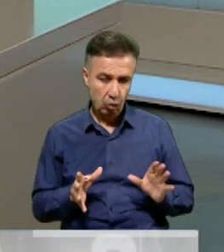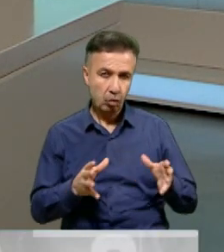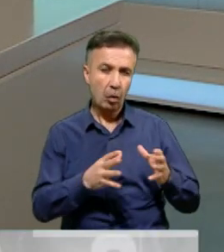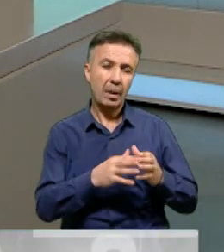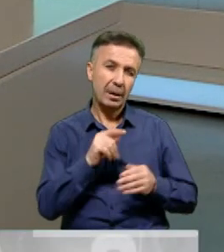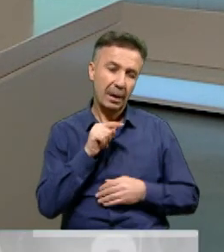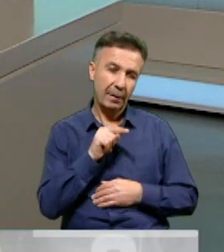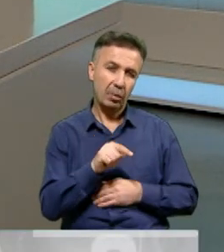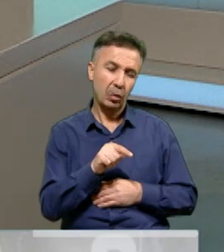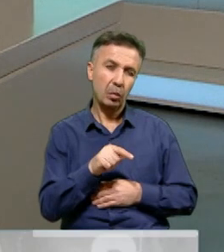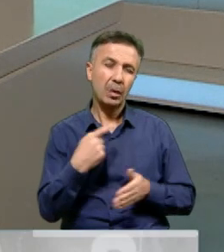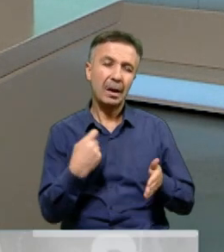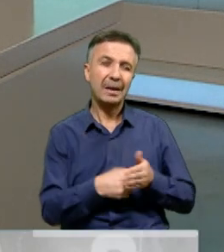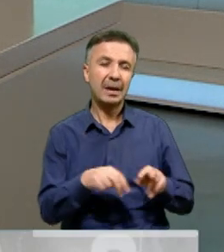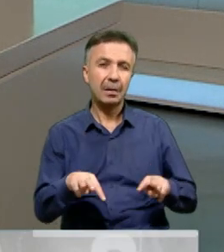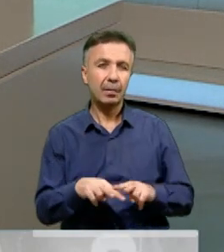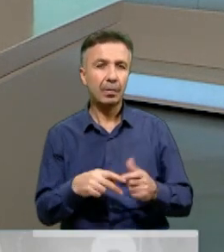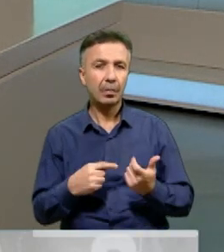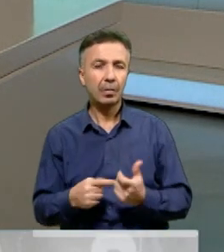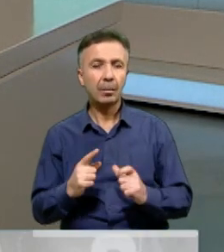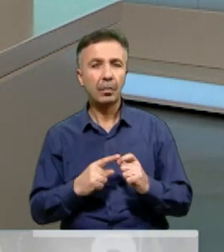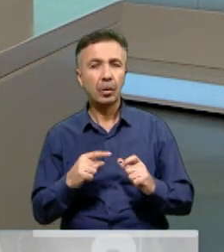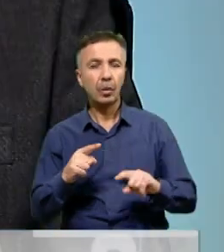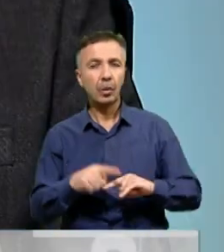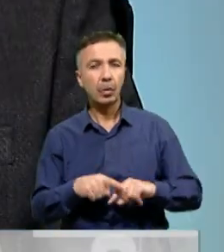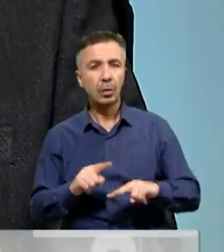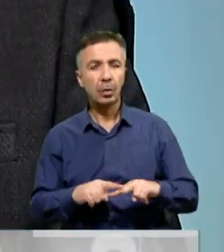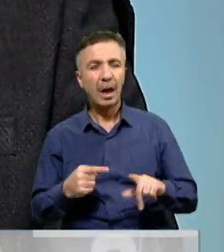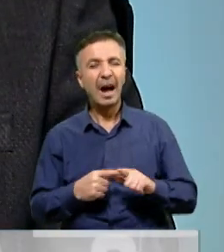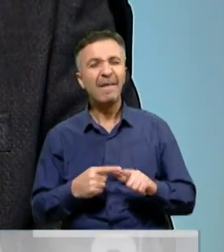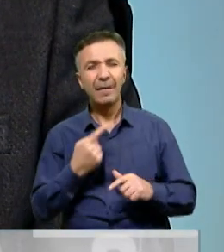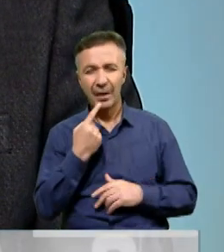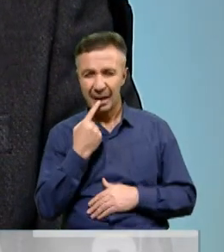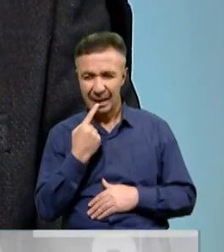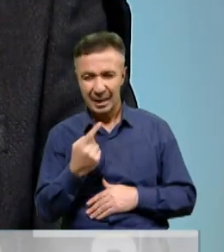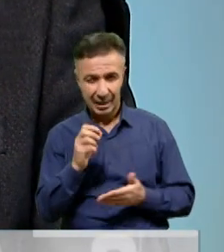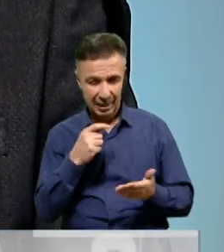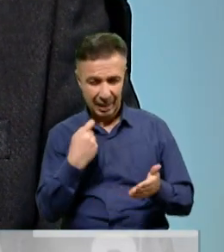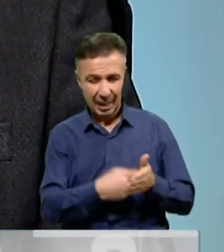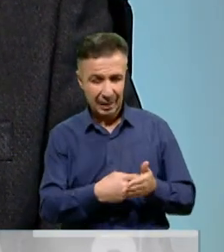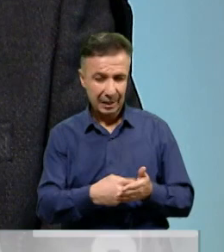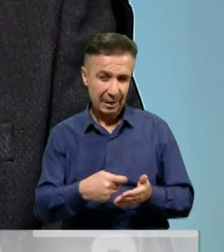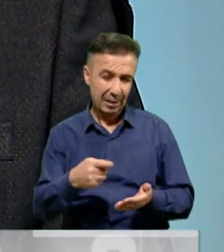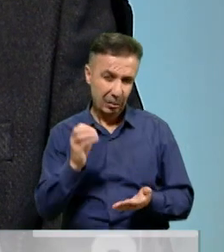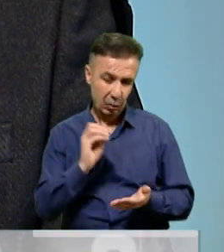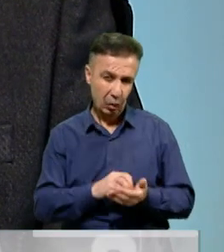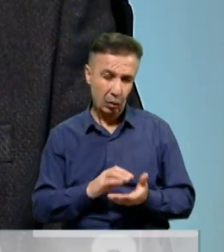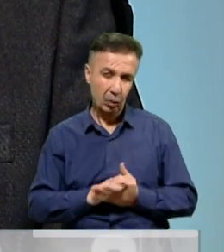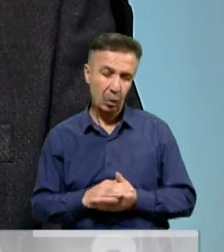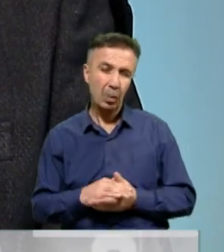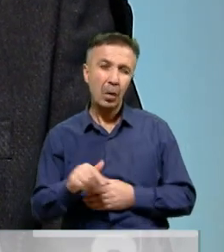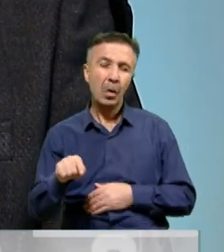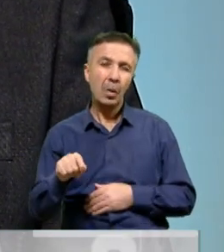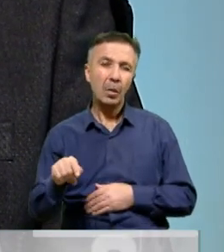bunu bunun adına da Mushaf denildi. Bu Mushaf'ı da efendim Hazreti Ebubekir Efendimizin yanında